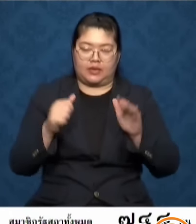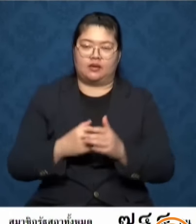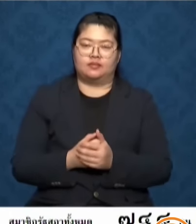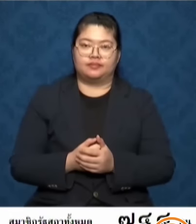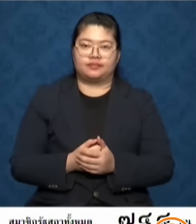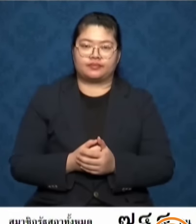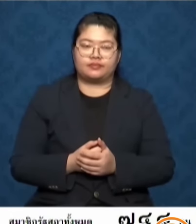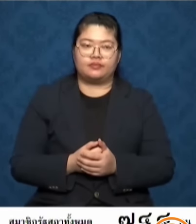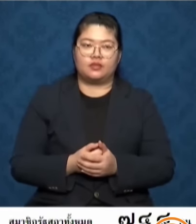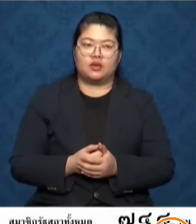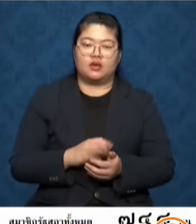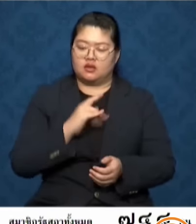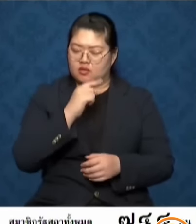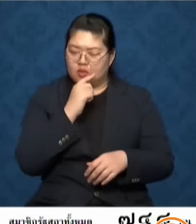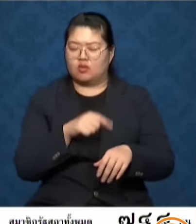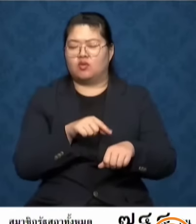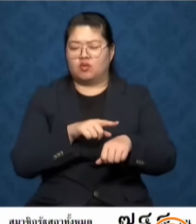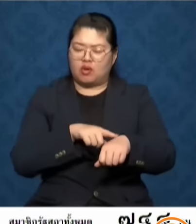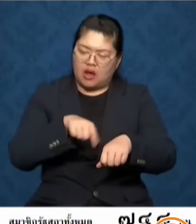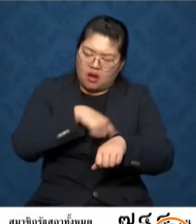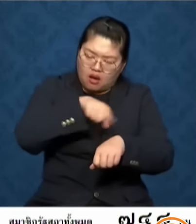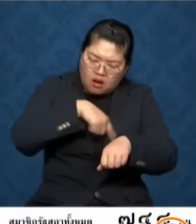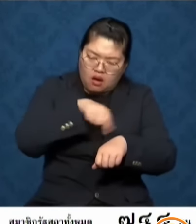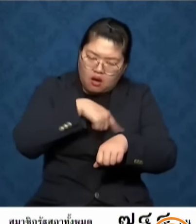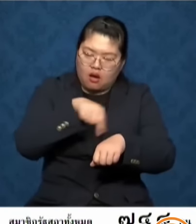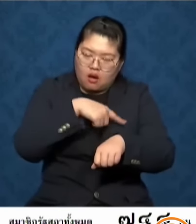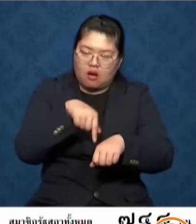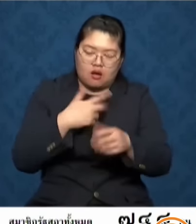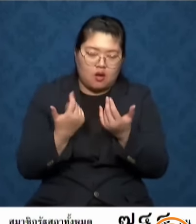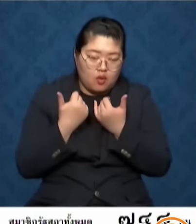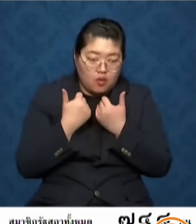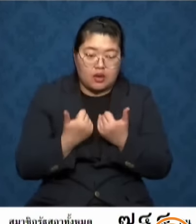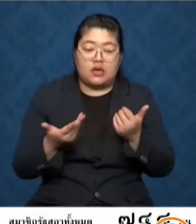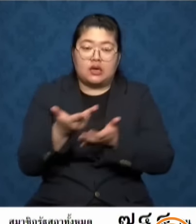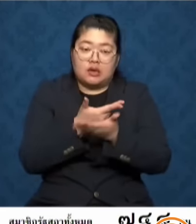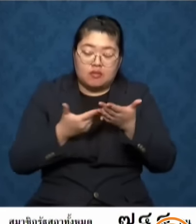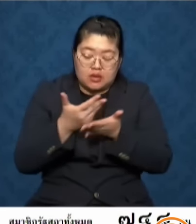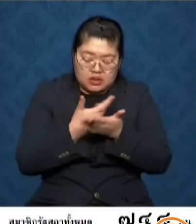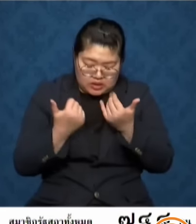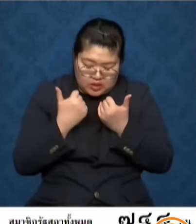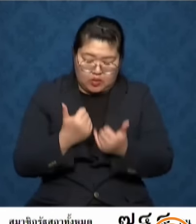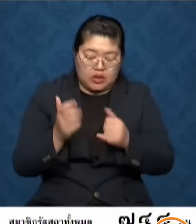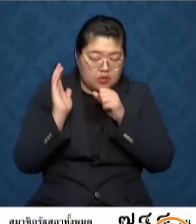จากนั้นนะครฮททานแทนทเราจะตองใช้เวลาอไม่รู้กี่ชมงครับในวันนี้ไปกบกพจษายัทติที่เรากำลอภฑ